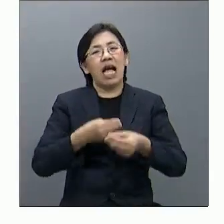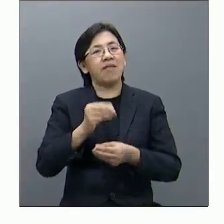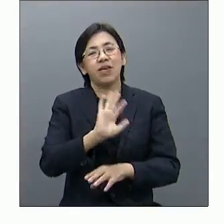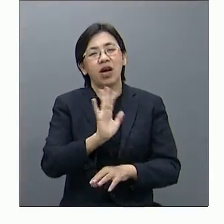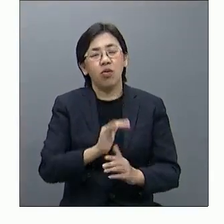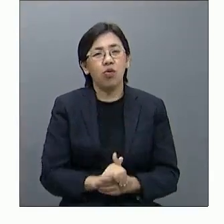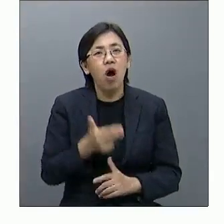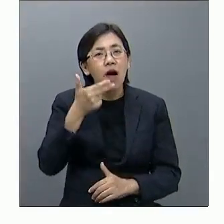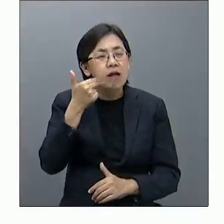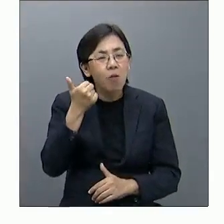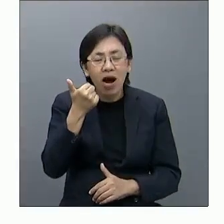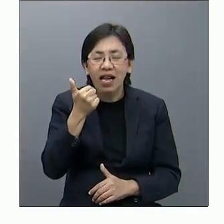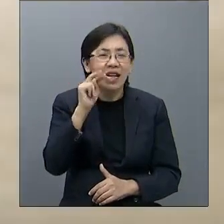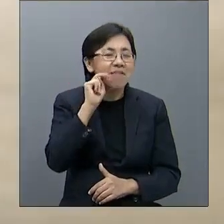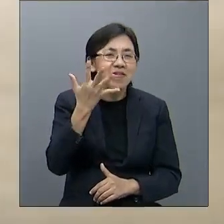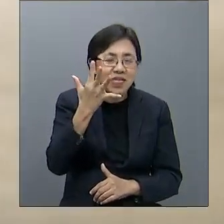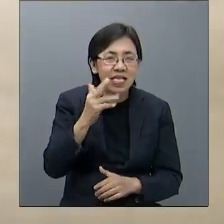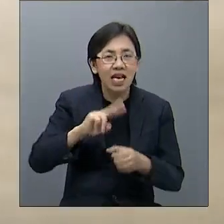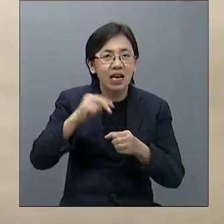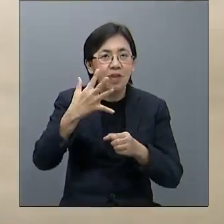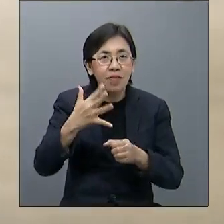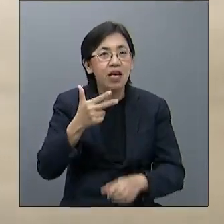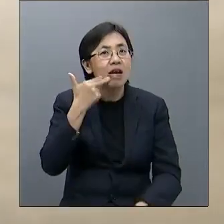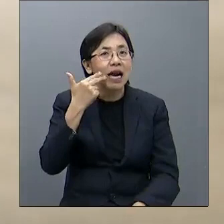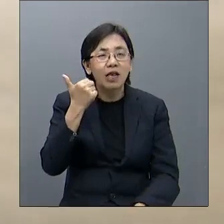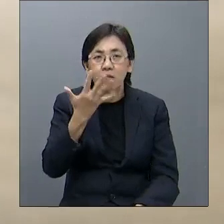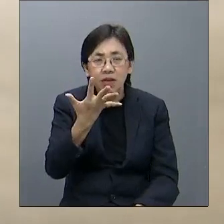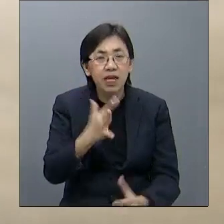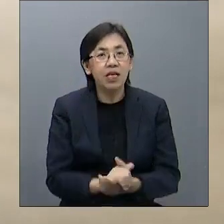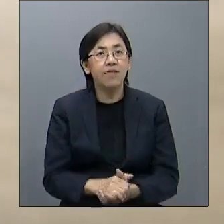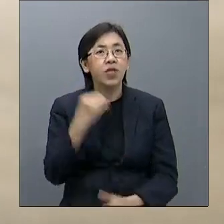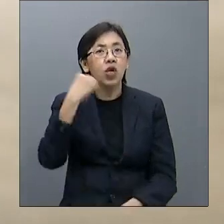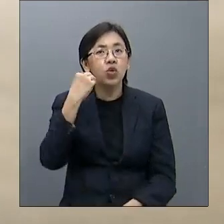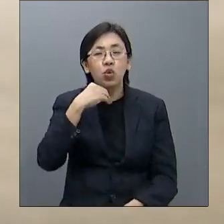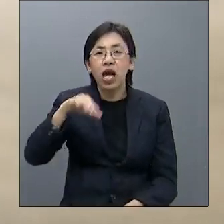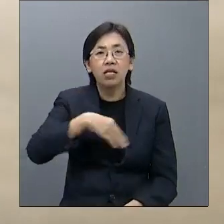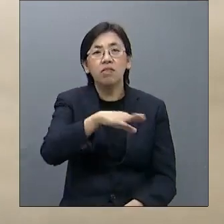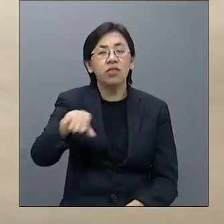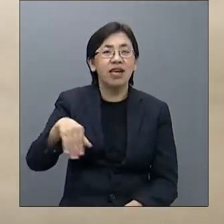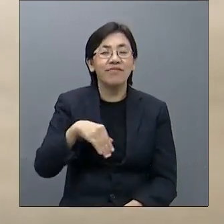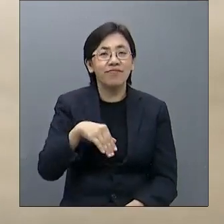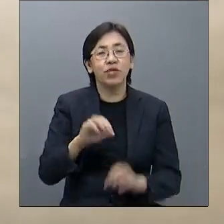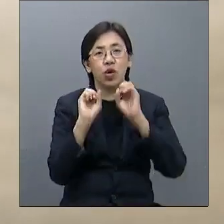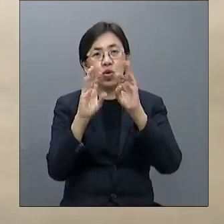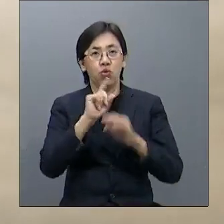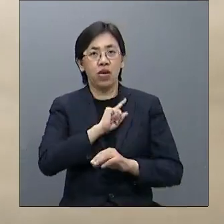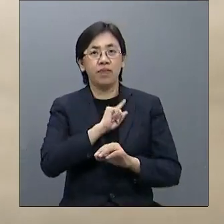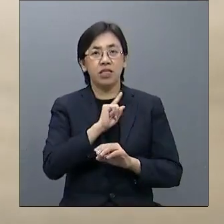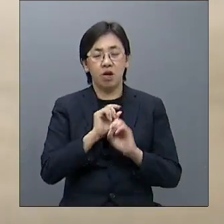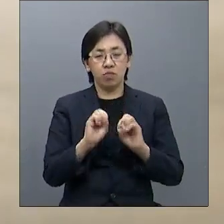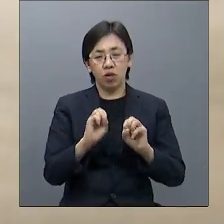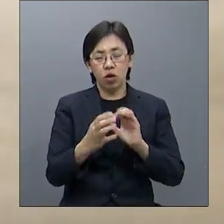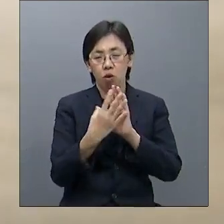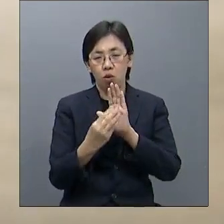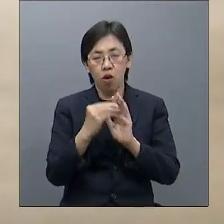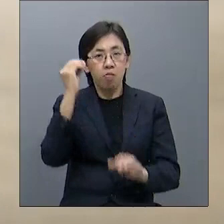น้ำหวานไม่มีน้ำอัดลมไม่มีขนมขบเคี้ยวไม่มีซึ่งทุกสิ่งทุกอย่างครูจะเป็นผู้ให้ความรู้